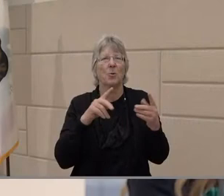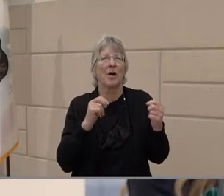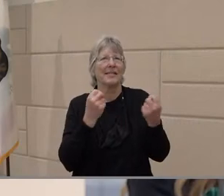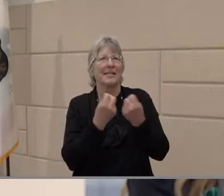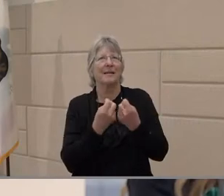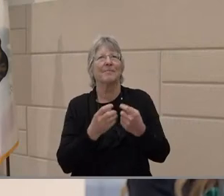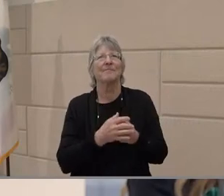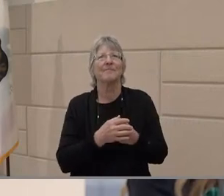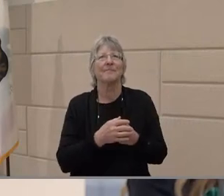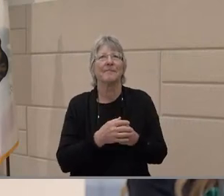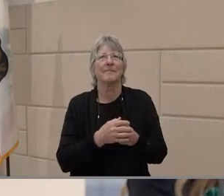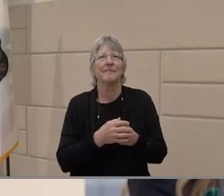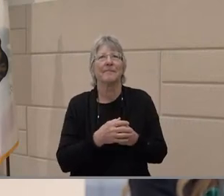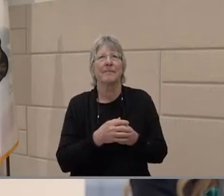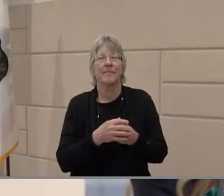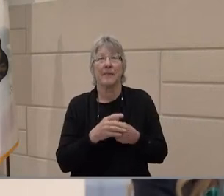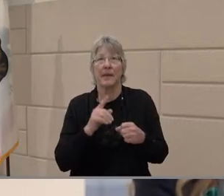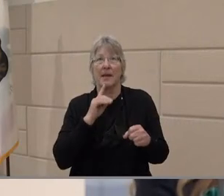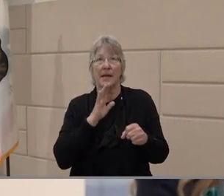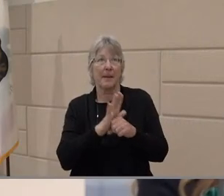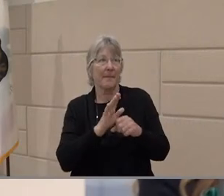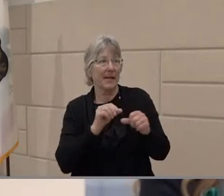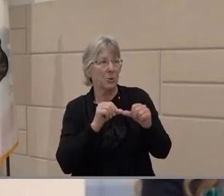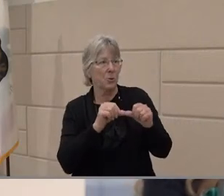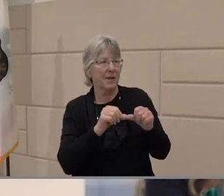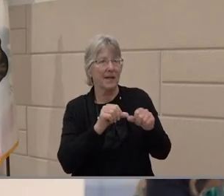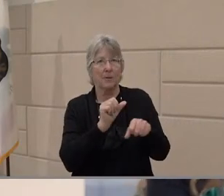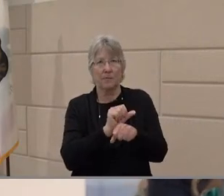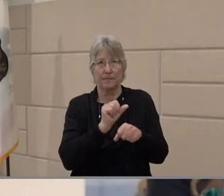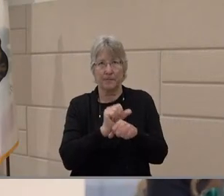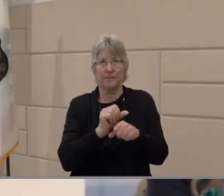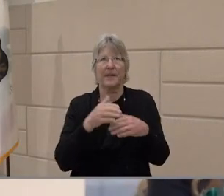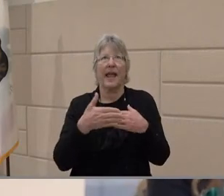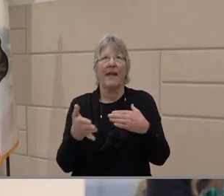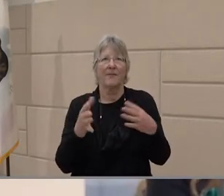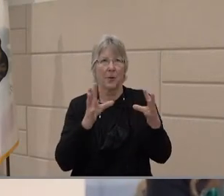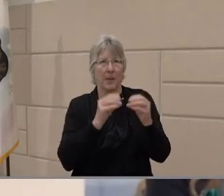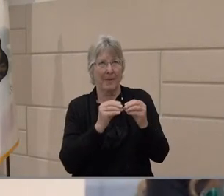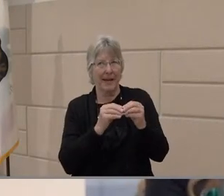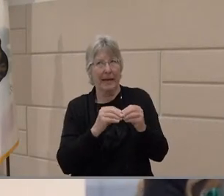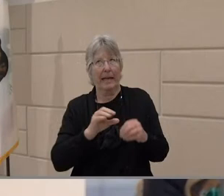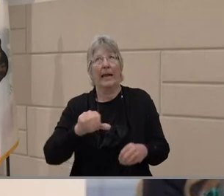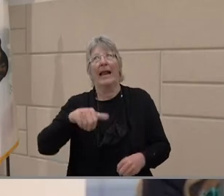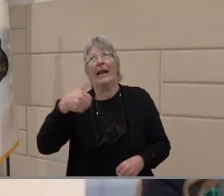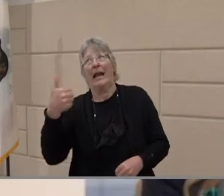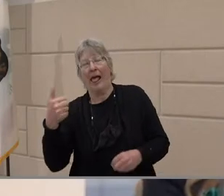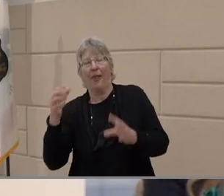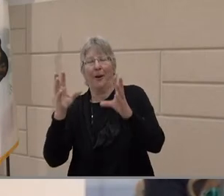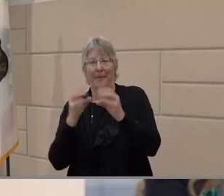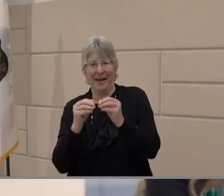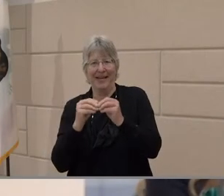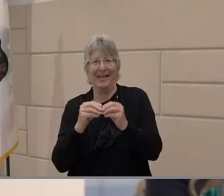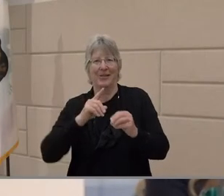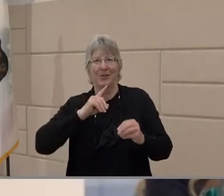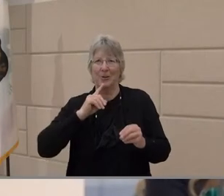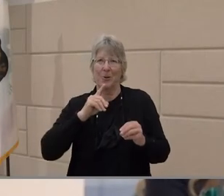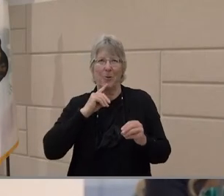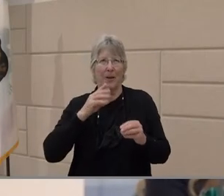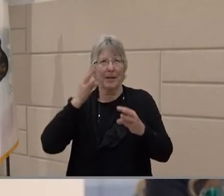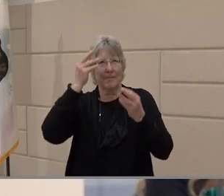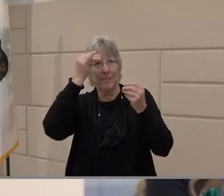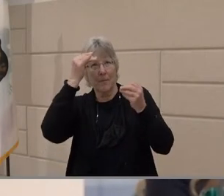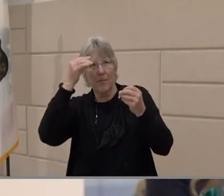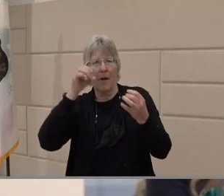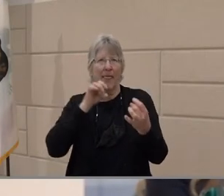ថ្លែងអំណរគុណទៅលើក្រុមរបស់យើងដែលបានបញ្ញាចិត្តធ្វើកិច្ចការទៅលើអង្គ